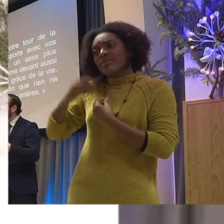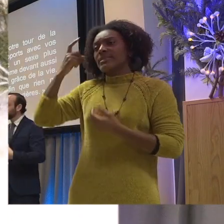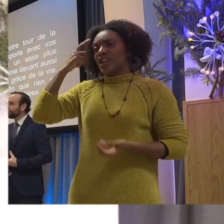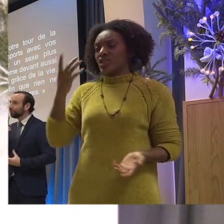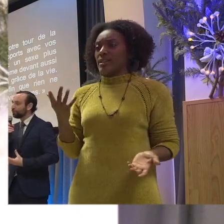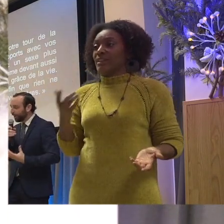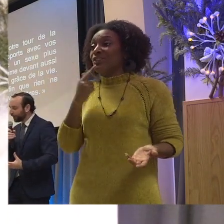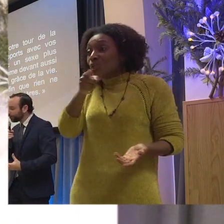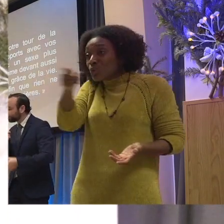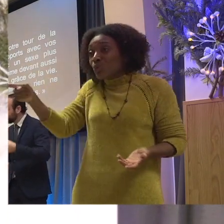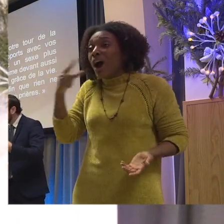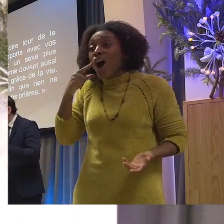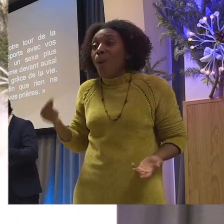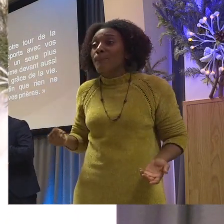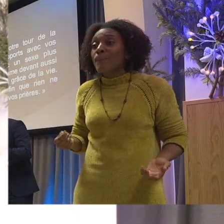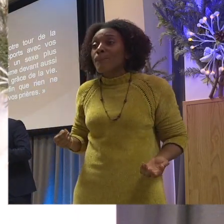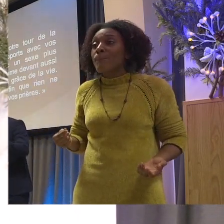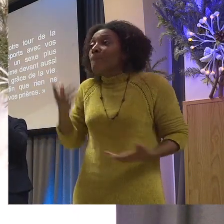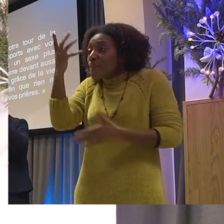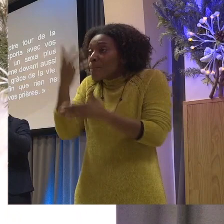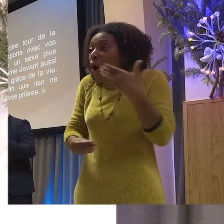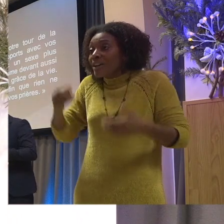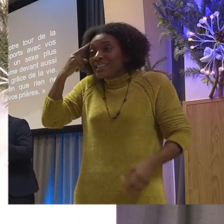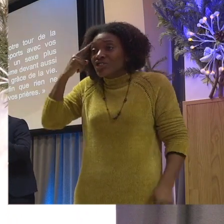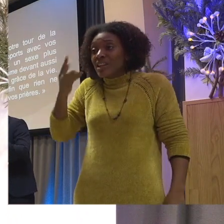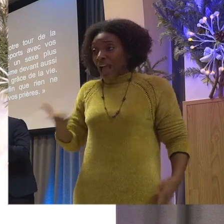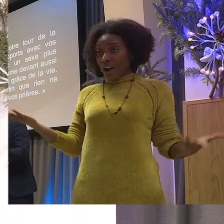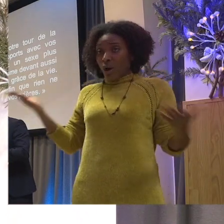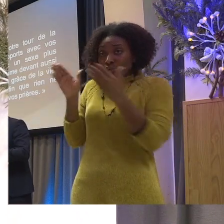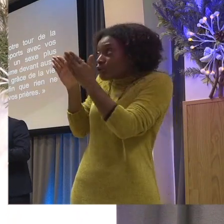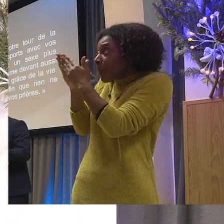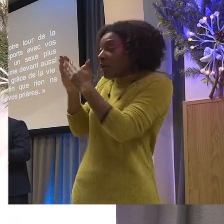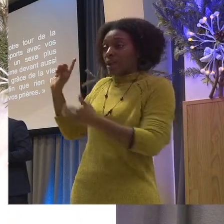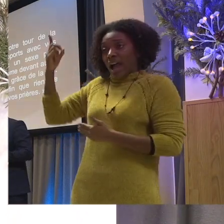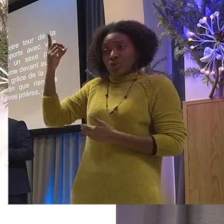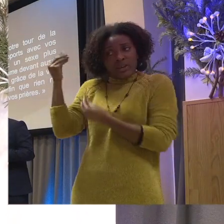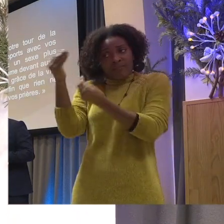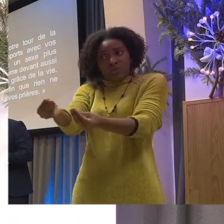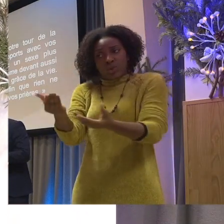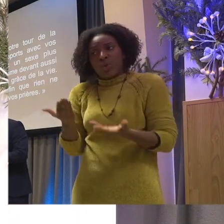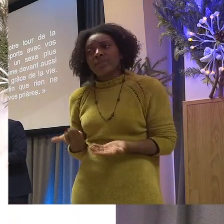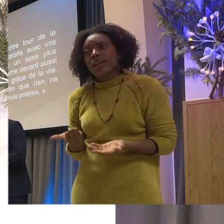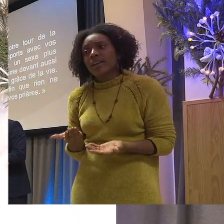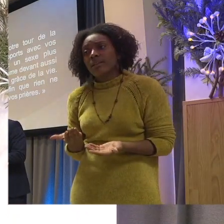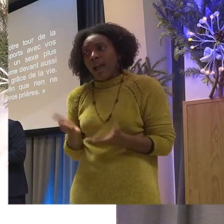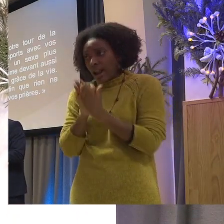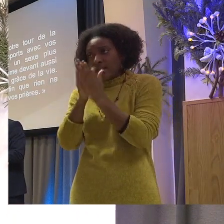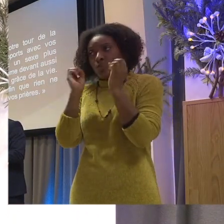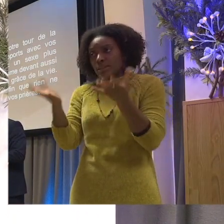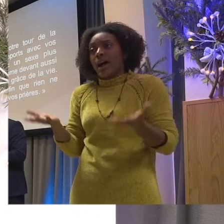Marie, dans ta maison, tu as l'impression que tu manques de sagesse, demande-la à Dieu et il te la donnera.